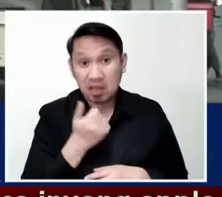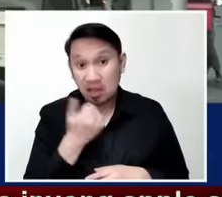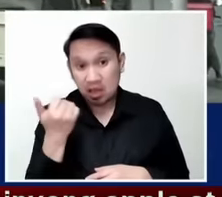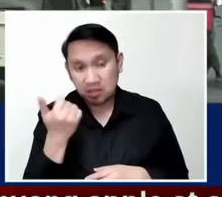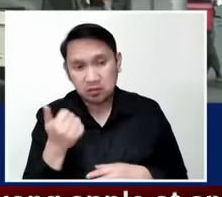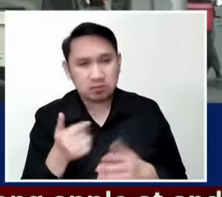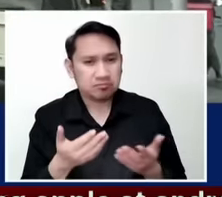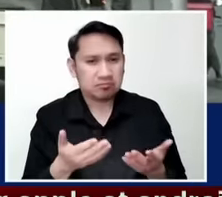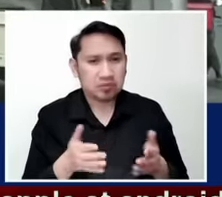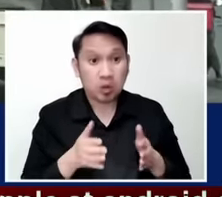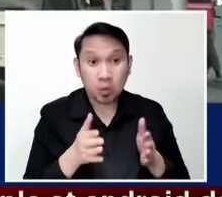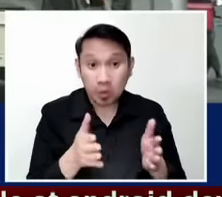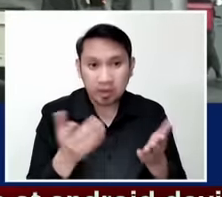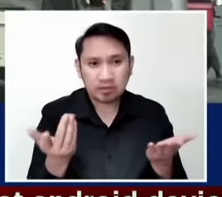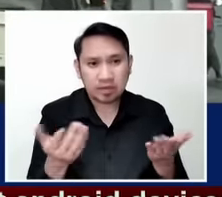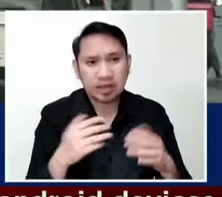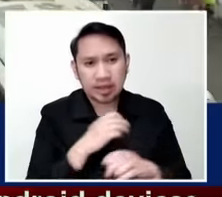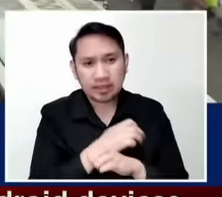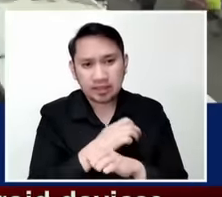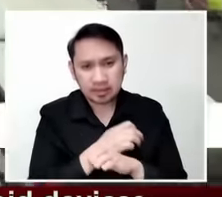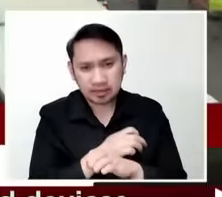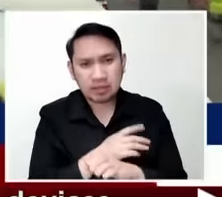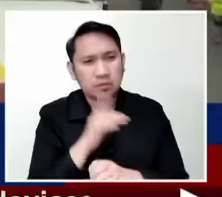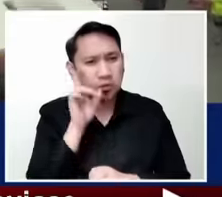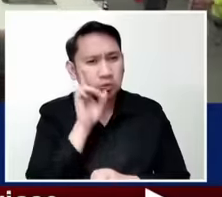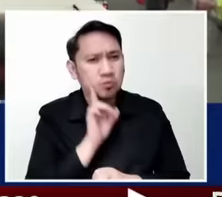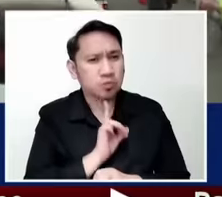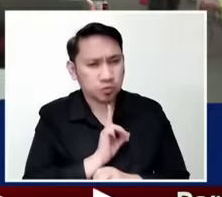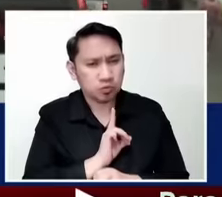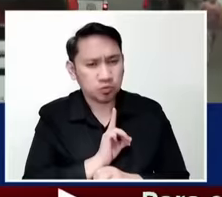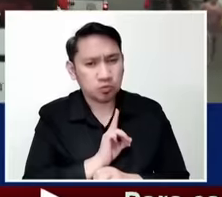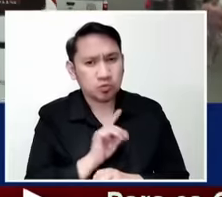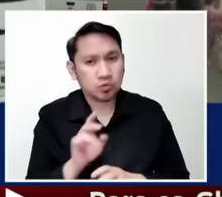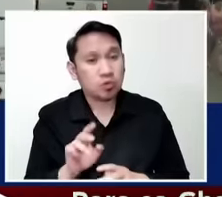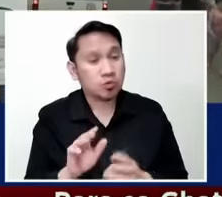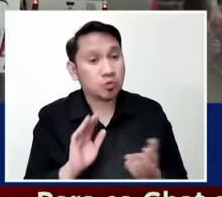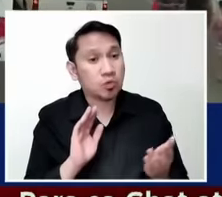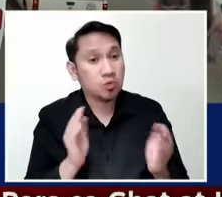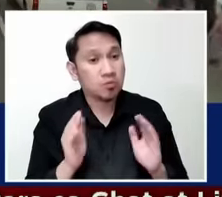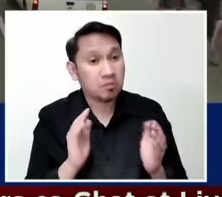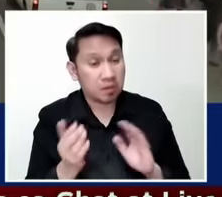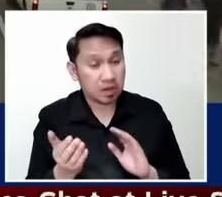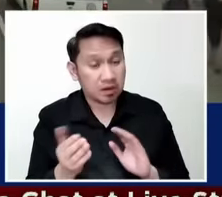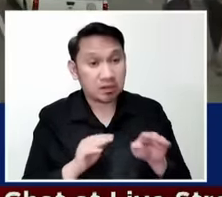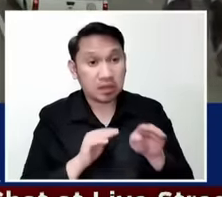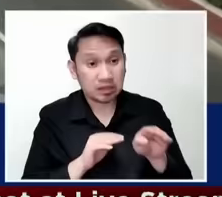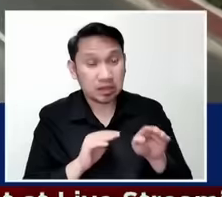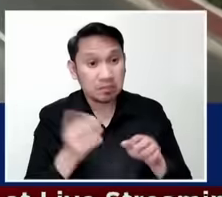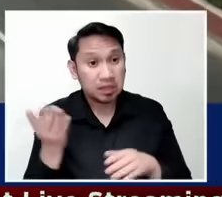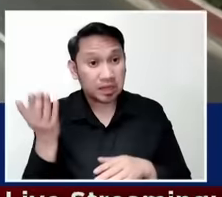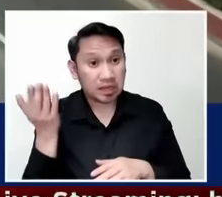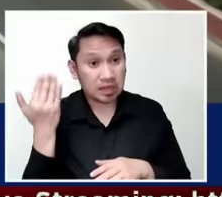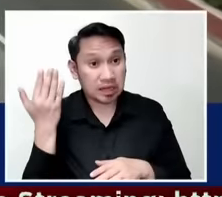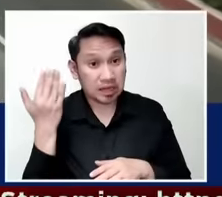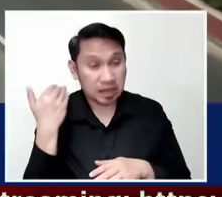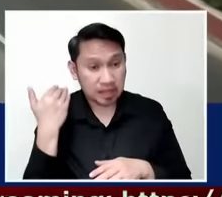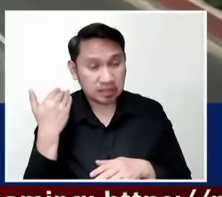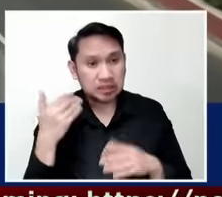EDSA, naging mas maluwag na ang biyahe ng mga motorista kanina, kaiba sa naranasang matinding traffic noong Pasko at ng bagong